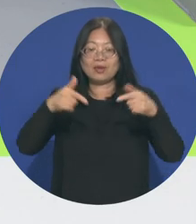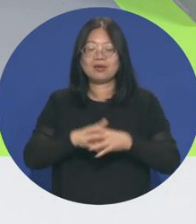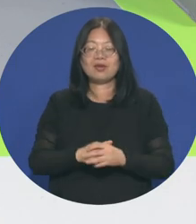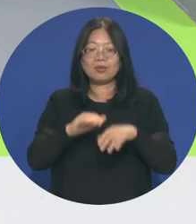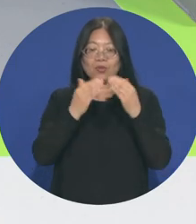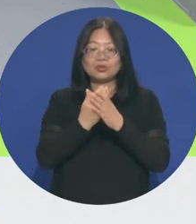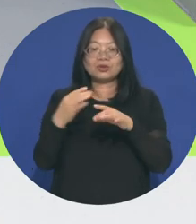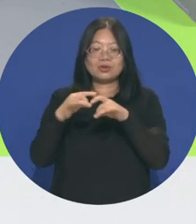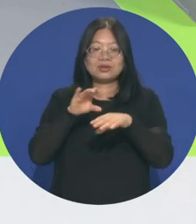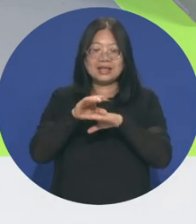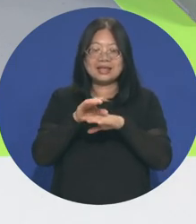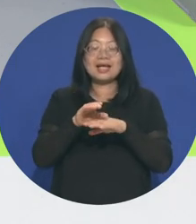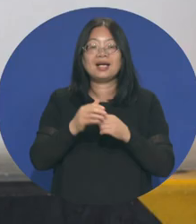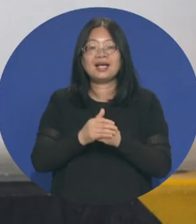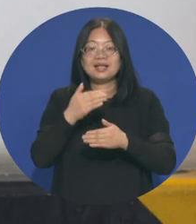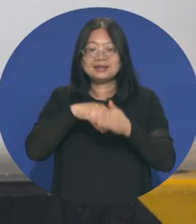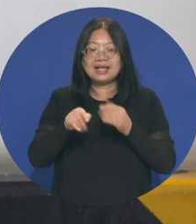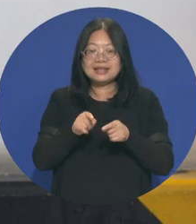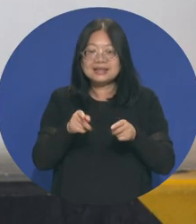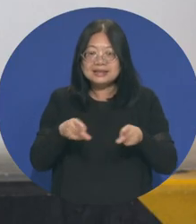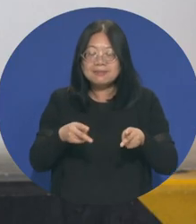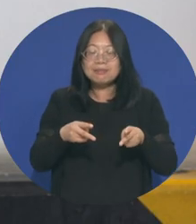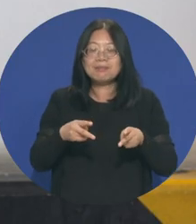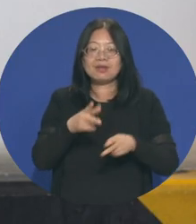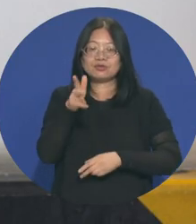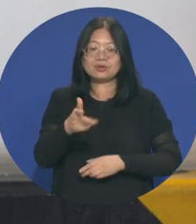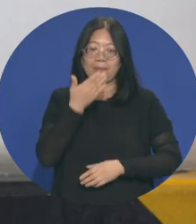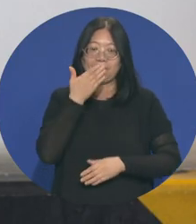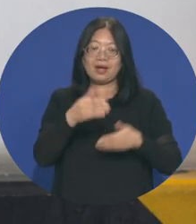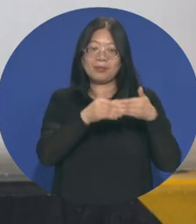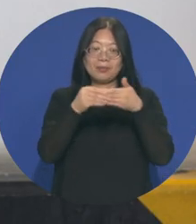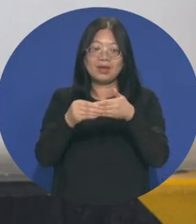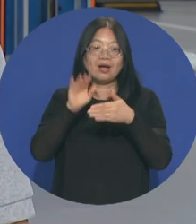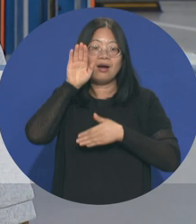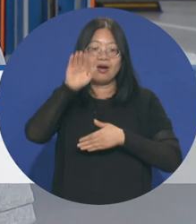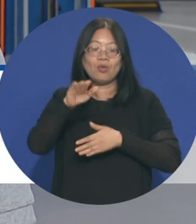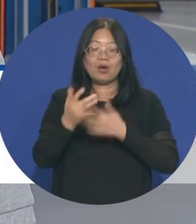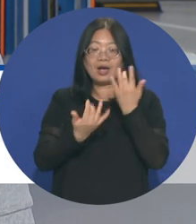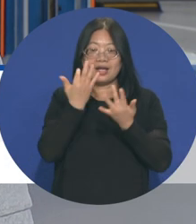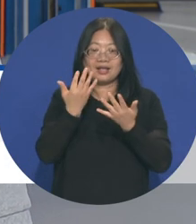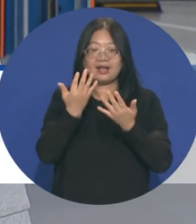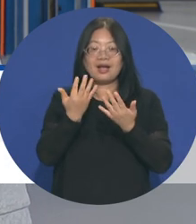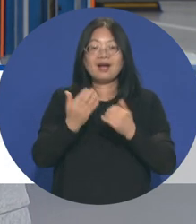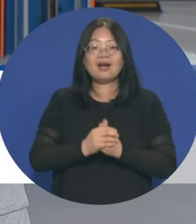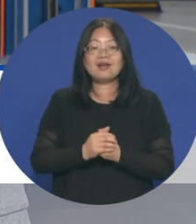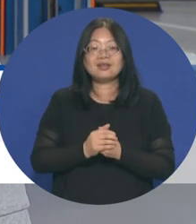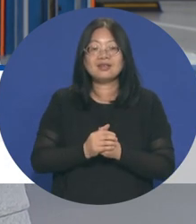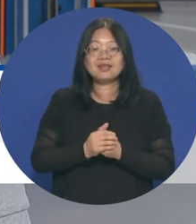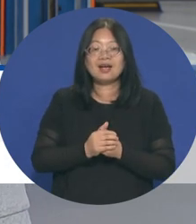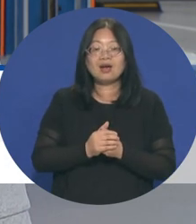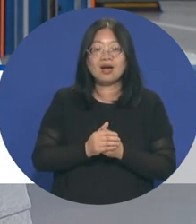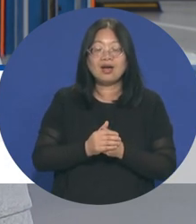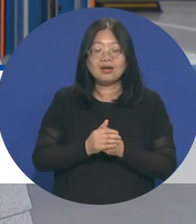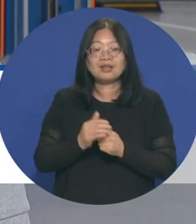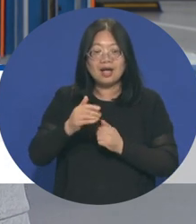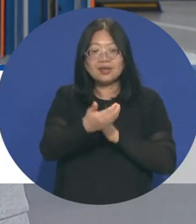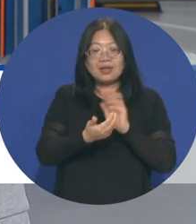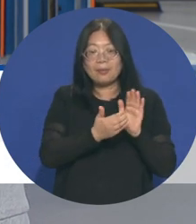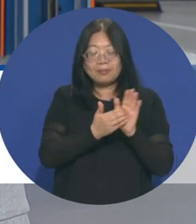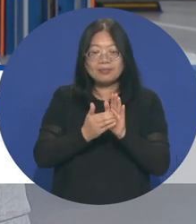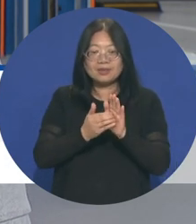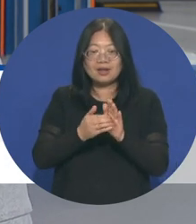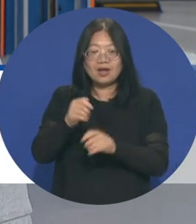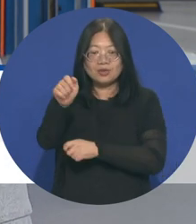모든 전기차는 지하 1층과 2층에만 주차하도록 유도하고 있습니다. 앞으로도 화재에 대하여 자체 소방훈련과